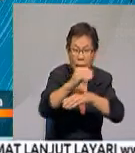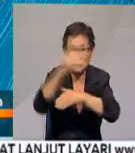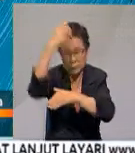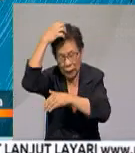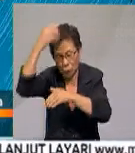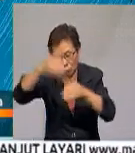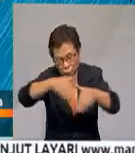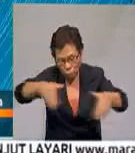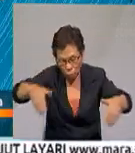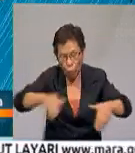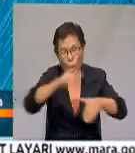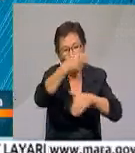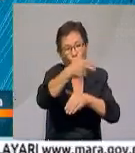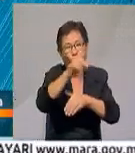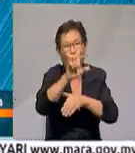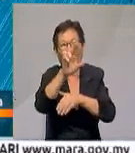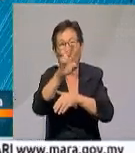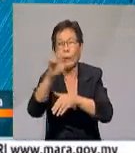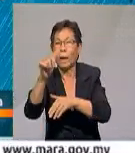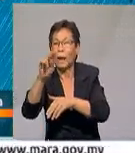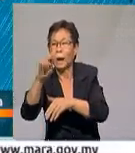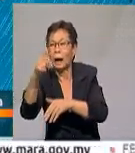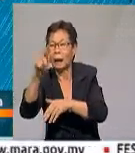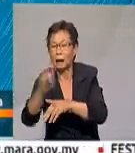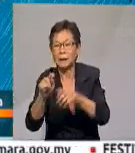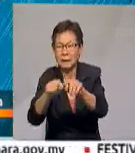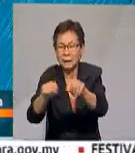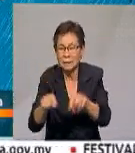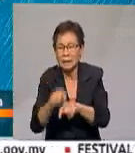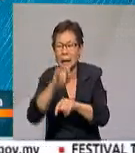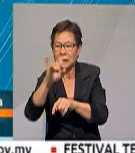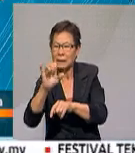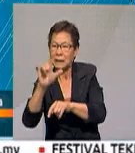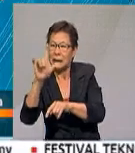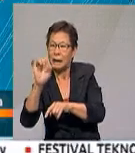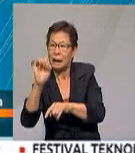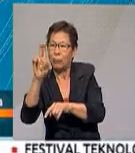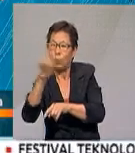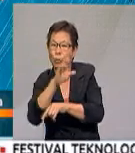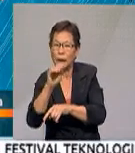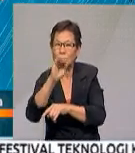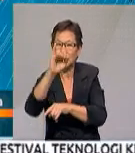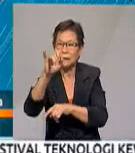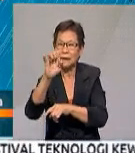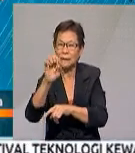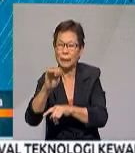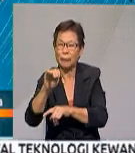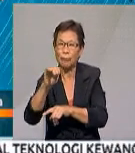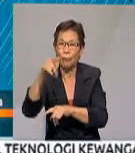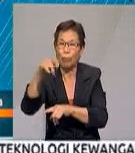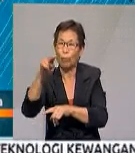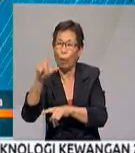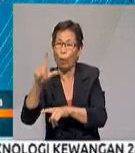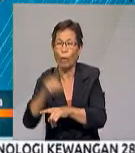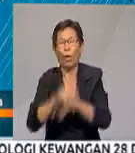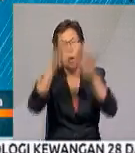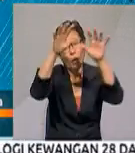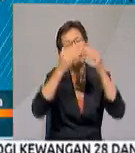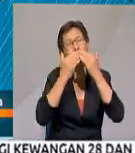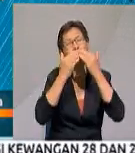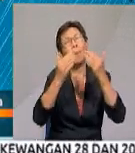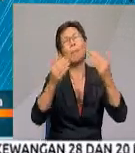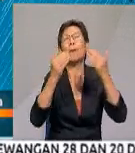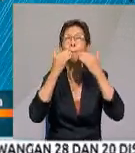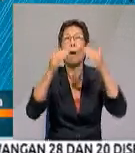Selangor iaitu di Hulu Langat. Juga terdapat di daerah Jelebu dan juga Jempol. Namun yang demikian, alhamdulillah hujan yang terdapat di